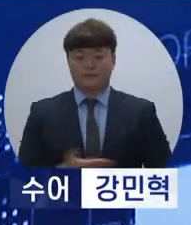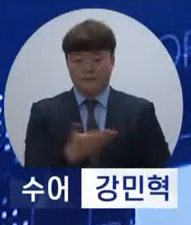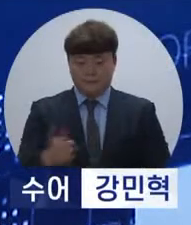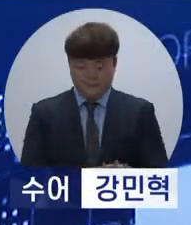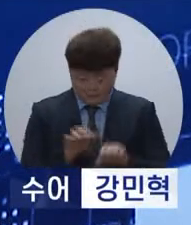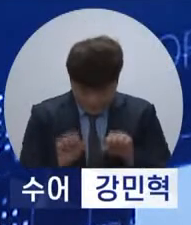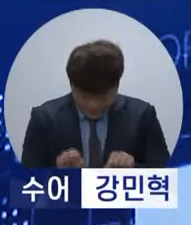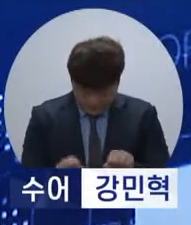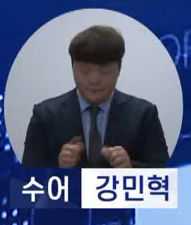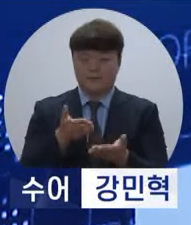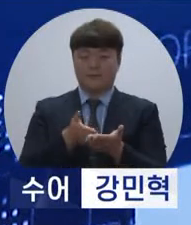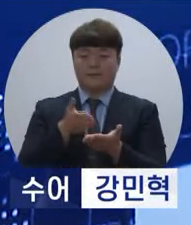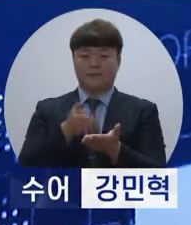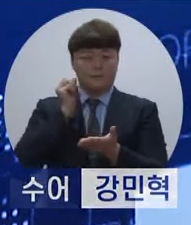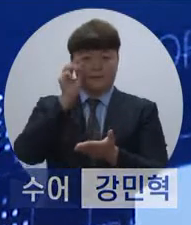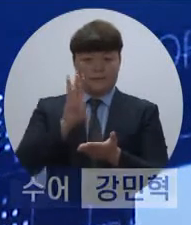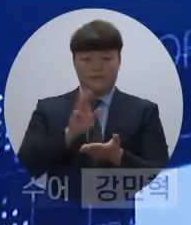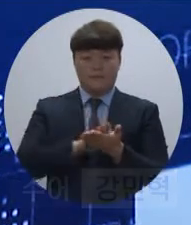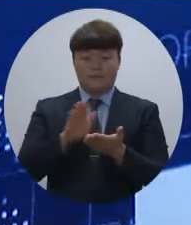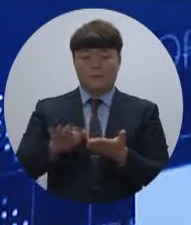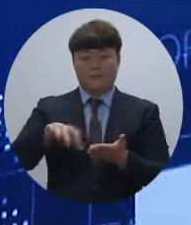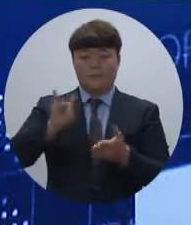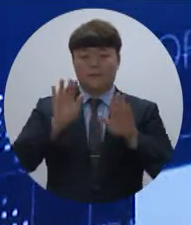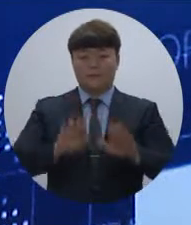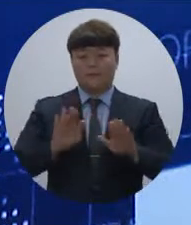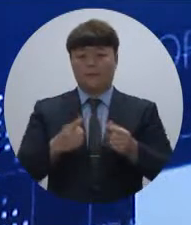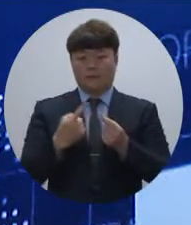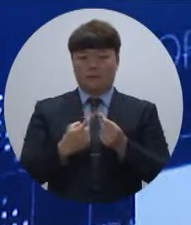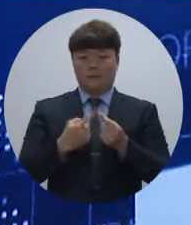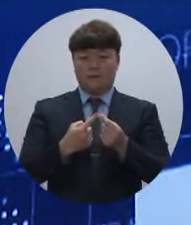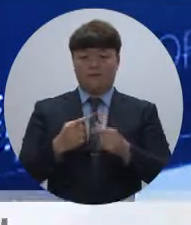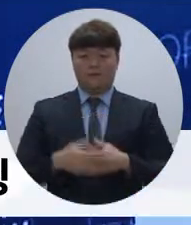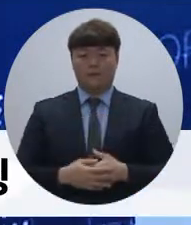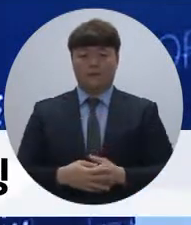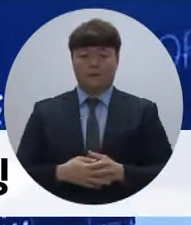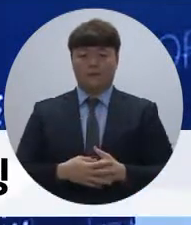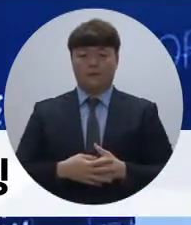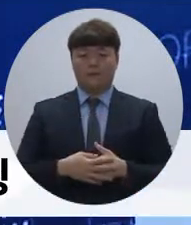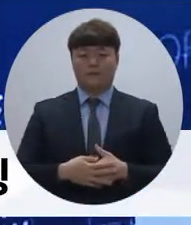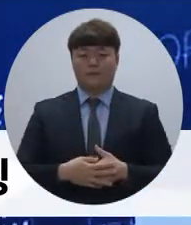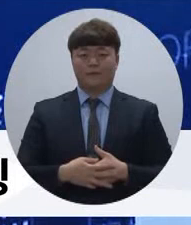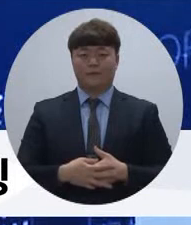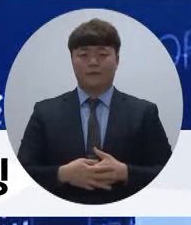시청자 여러분 안녕하십니까? 네트워크 합천입니다. 먼저 오늘의 첫 번째 소식입니다.